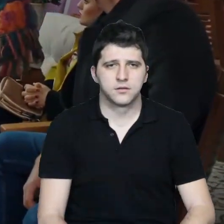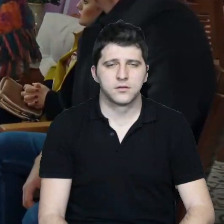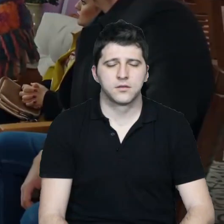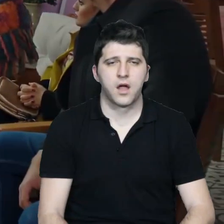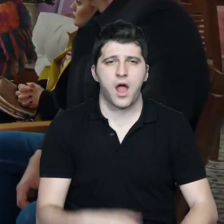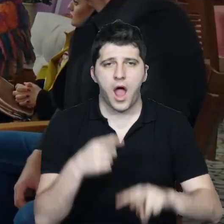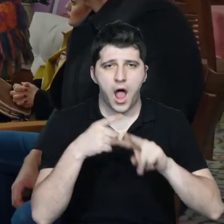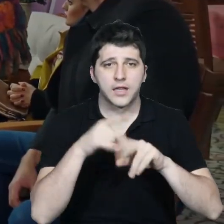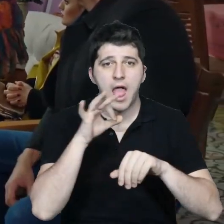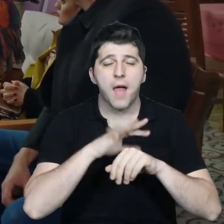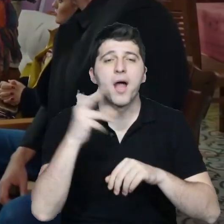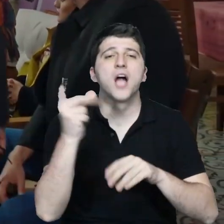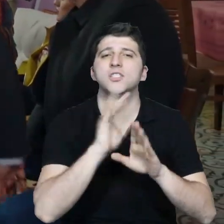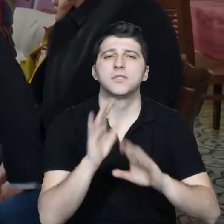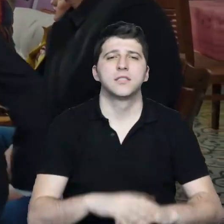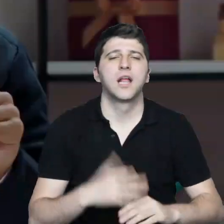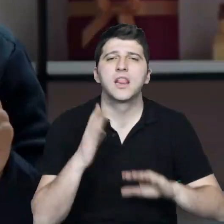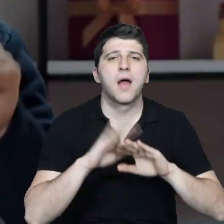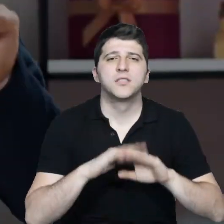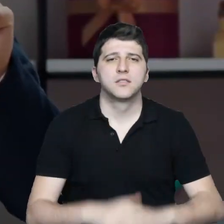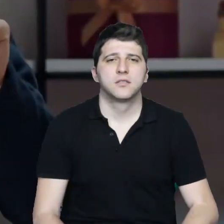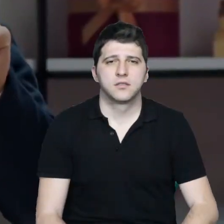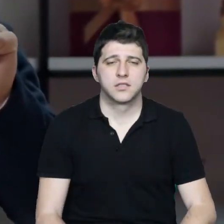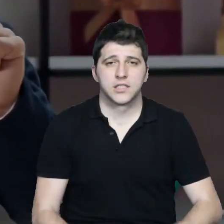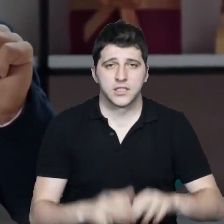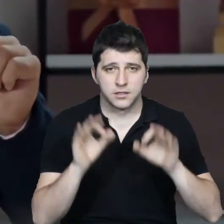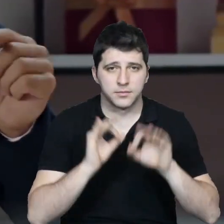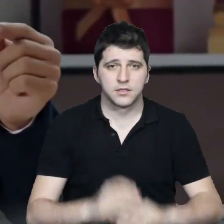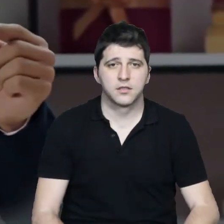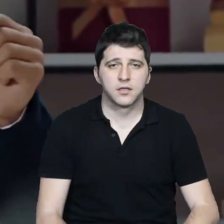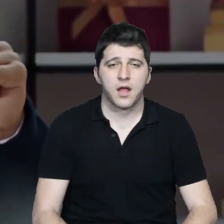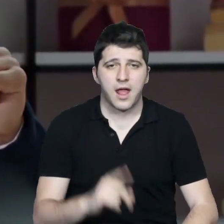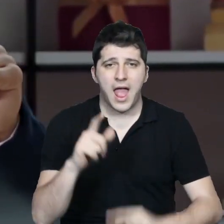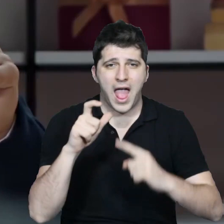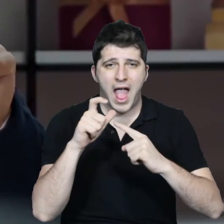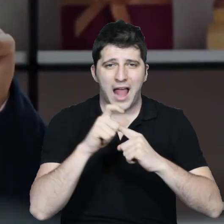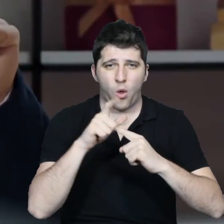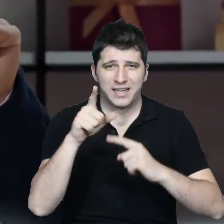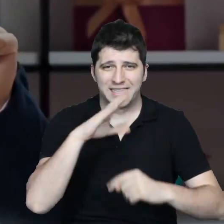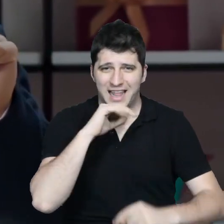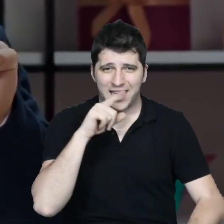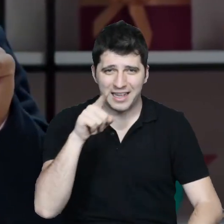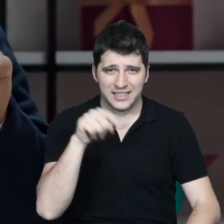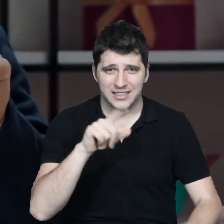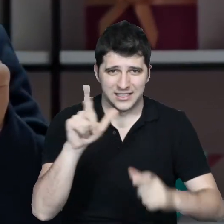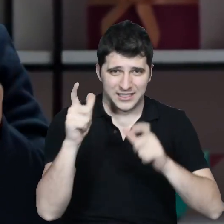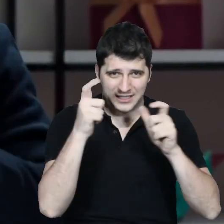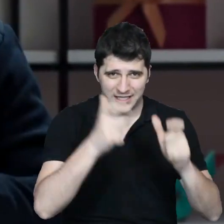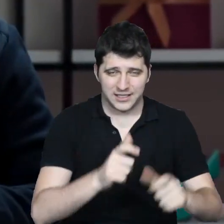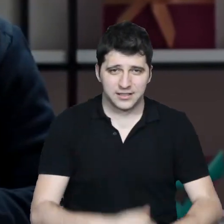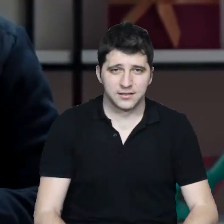oradan, hadi anlat. Arda'yı hemen kaçırmayacağız. Ne yapacağız? Şimdi bu Erol Ejder buraya taşındığına